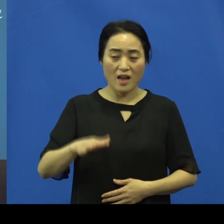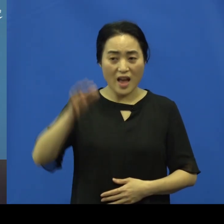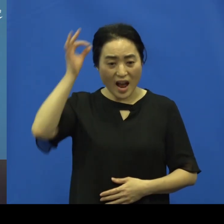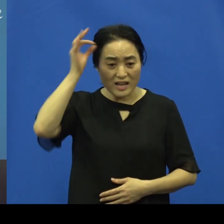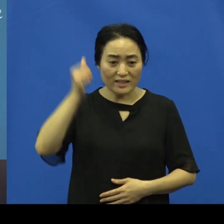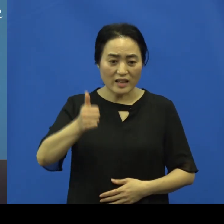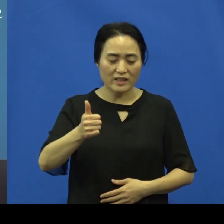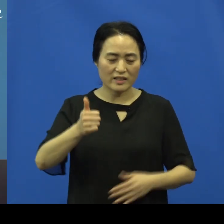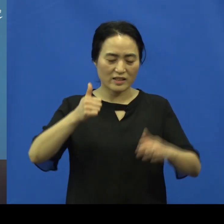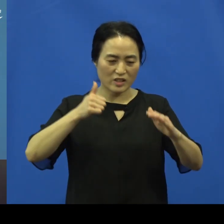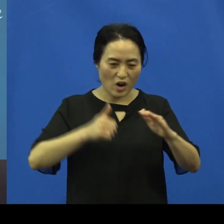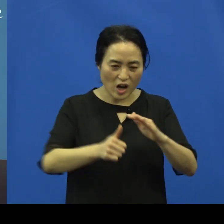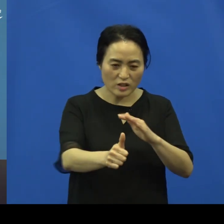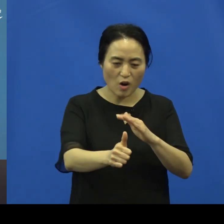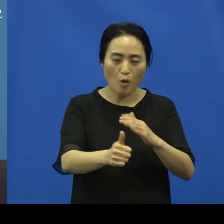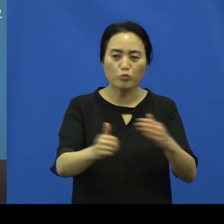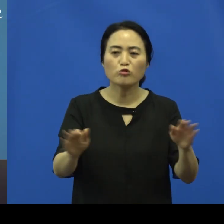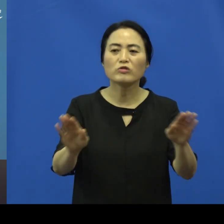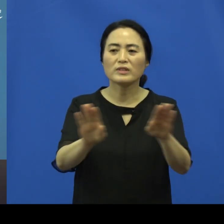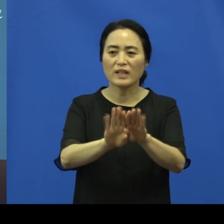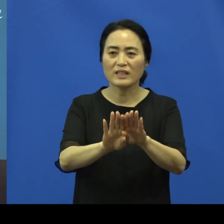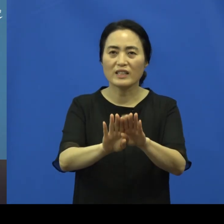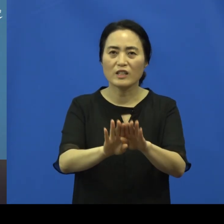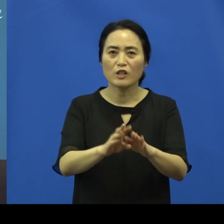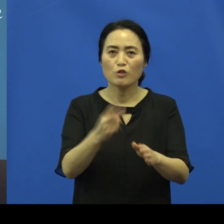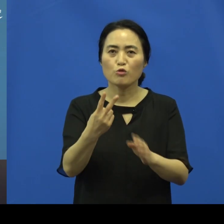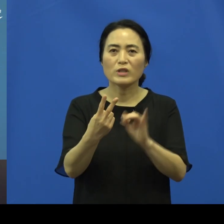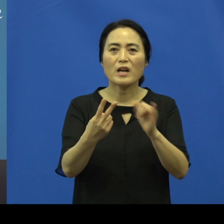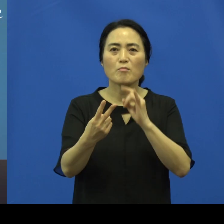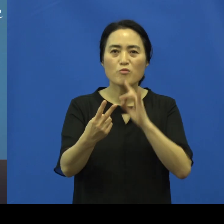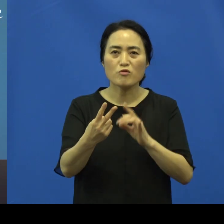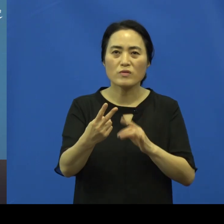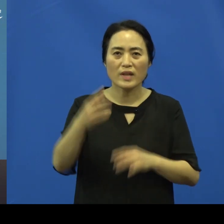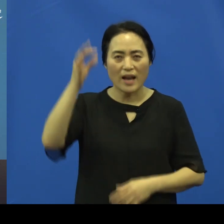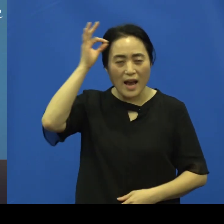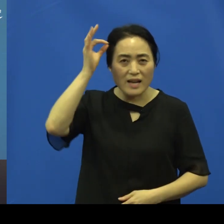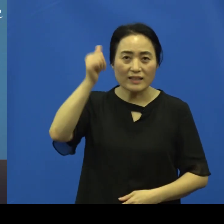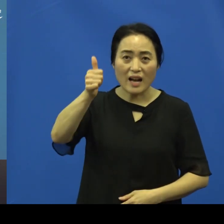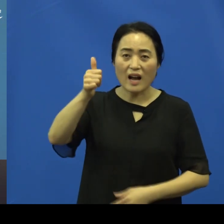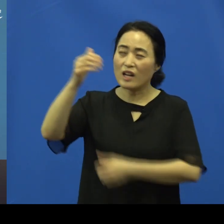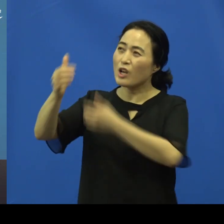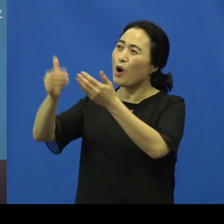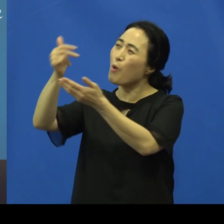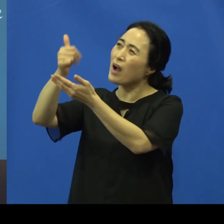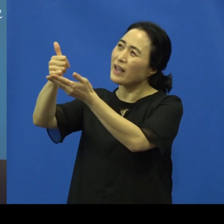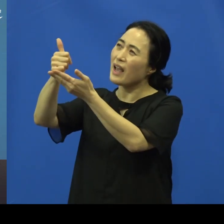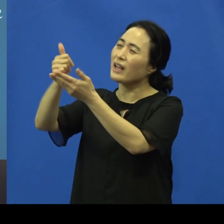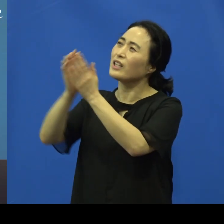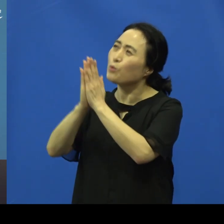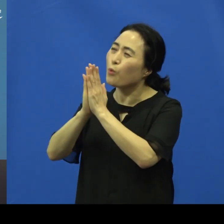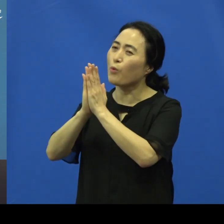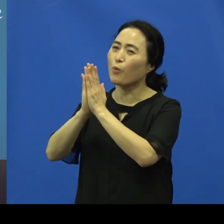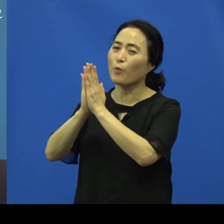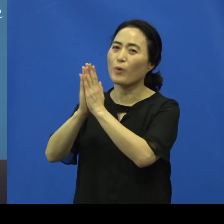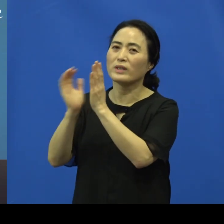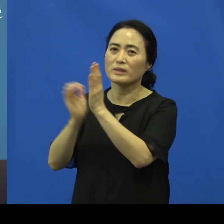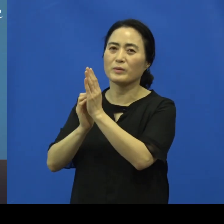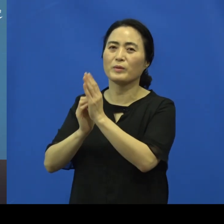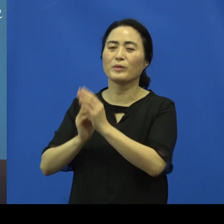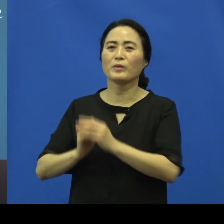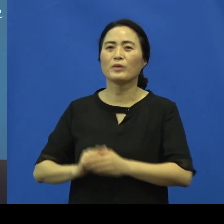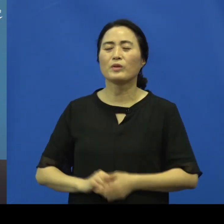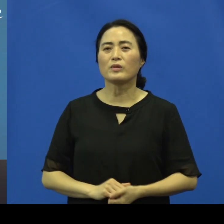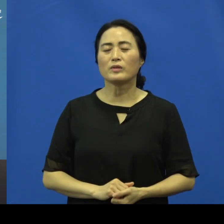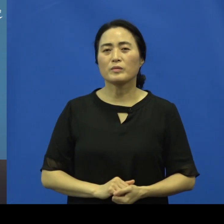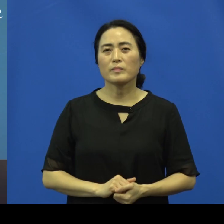닫으니 두 사람뿐이라. 엘리사가 여호와께 기도하고.